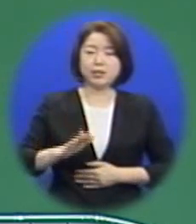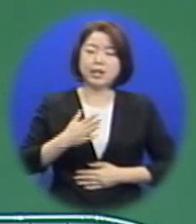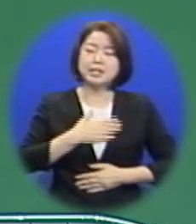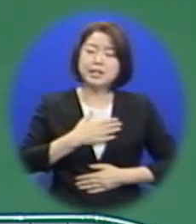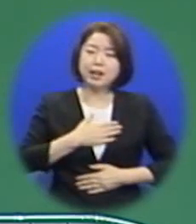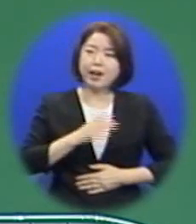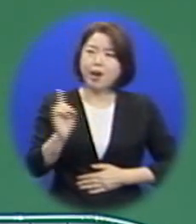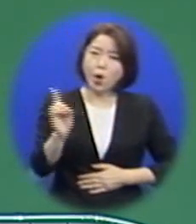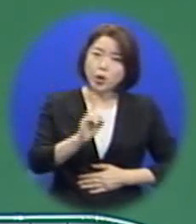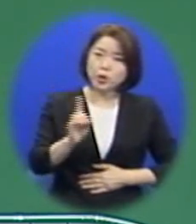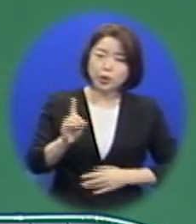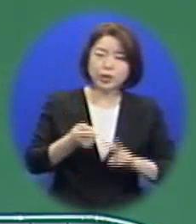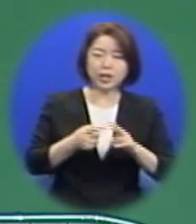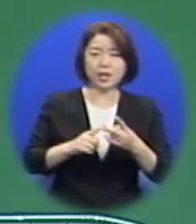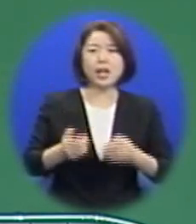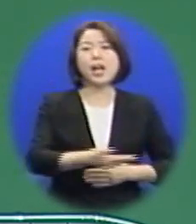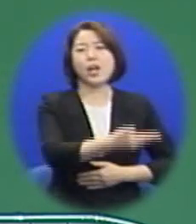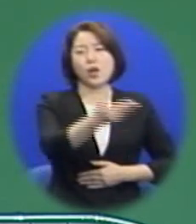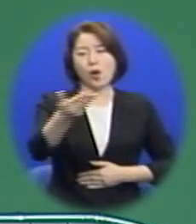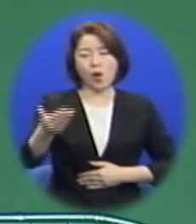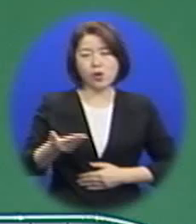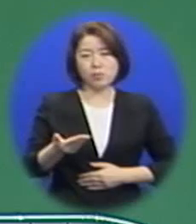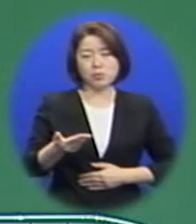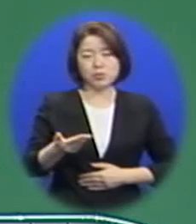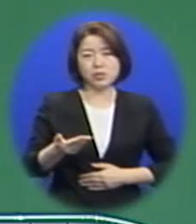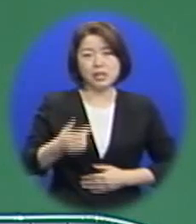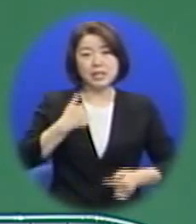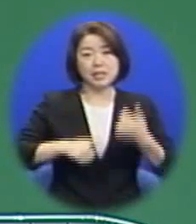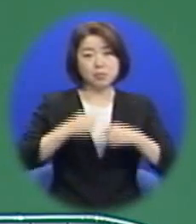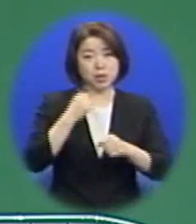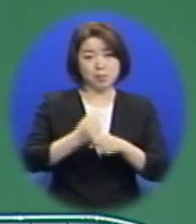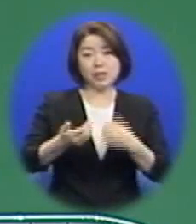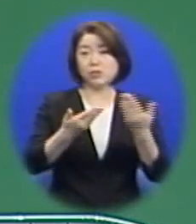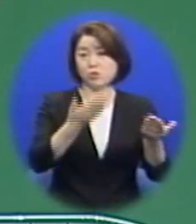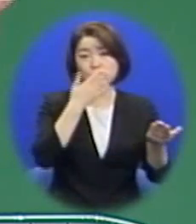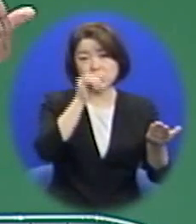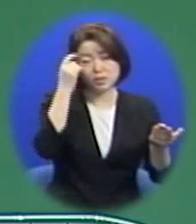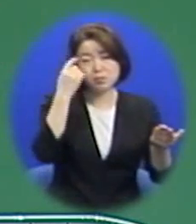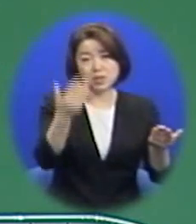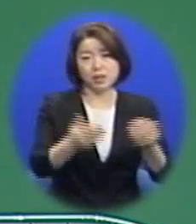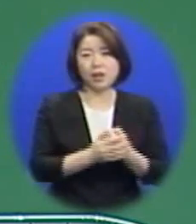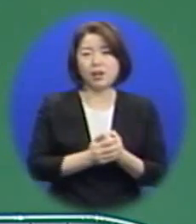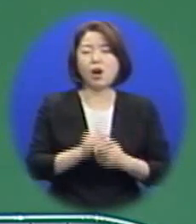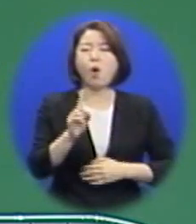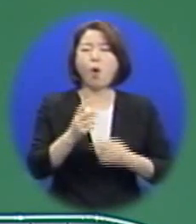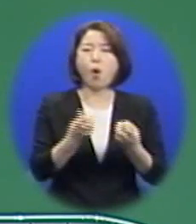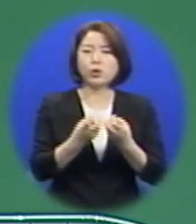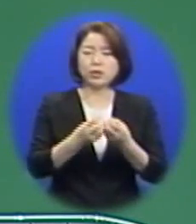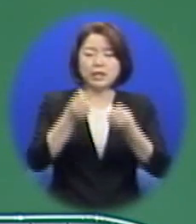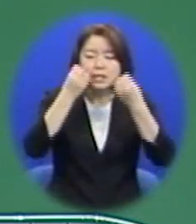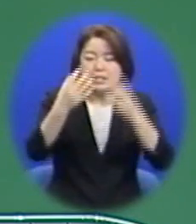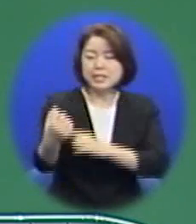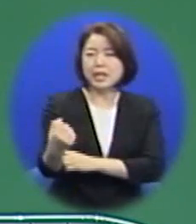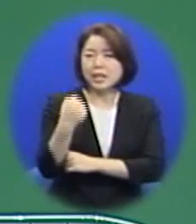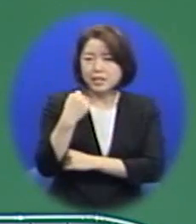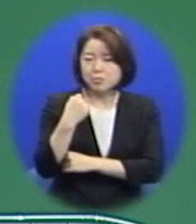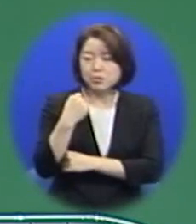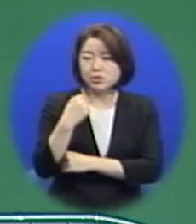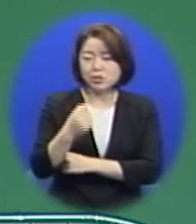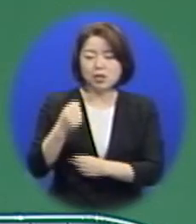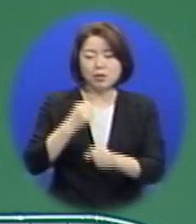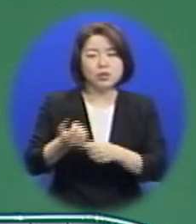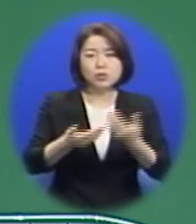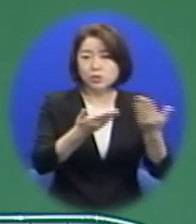어떻게 여러분들을 기쁘게 할 수 있겠어요? 제가 어떻게 여러분들에게 새 힘을 얻을 수 있게 제가 어떻게 할 수